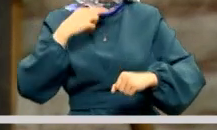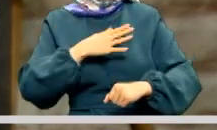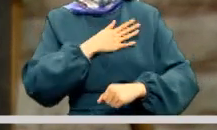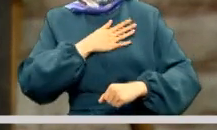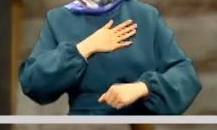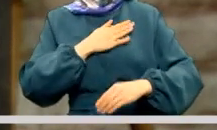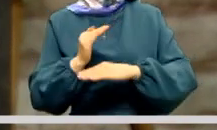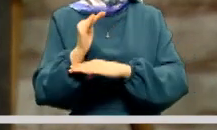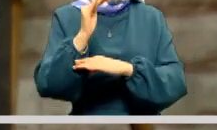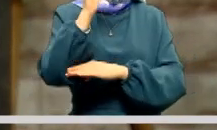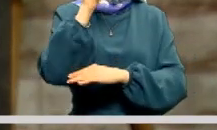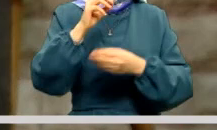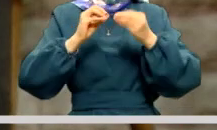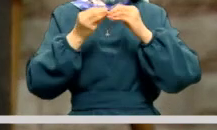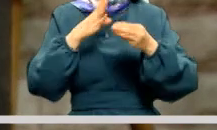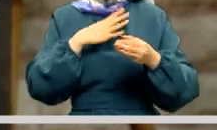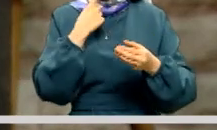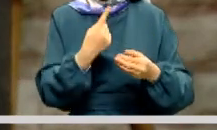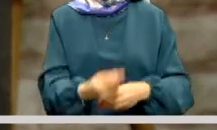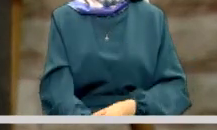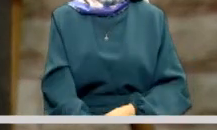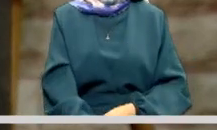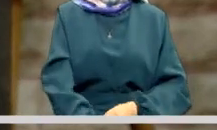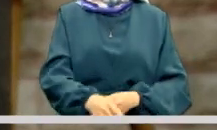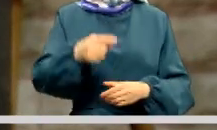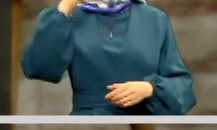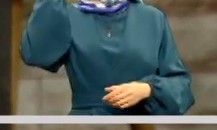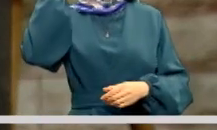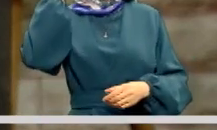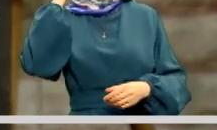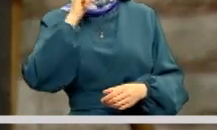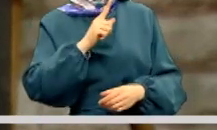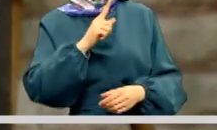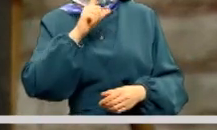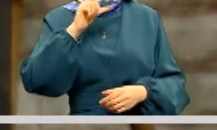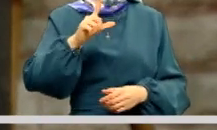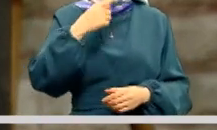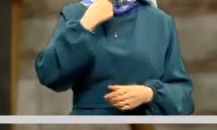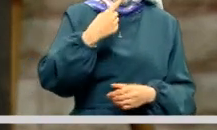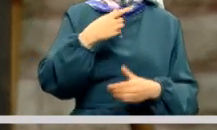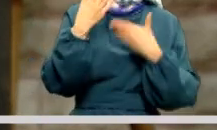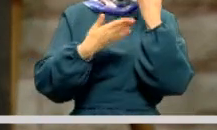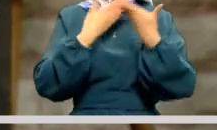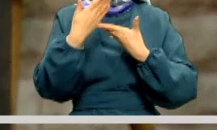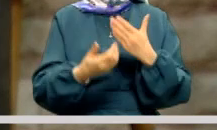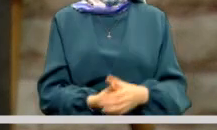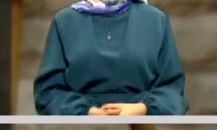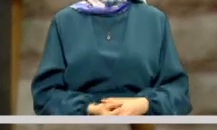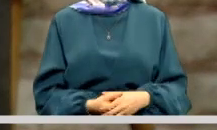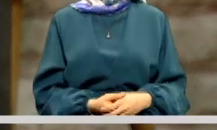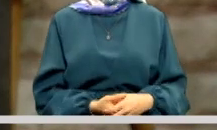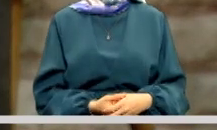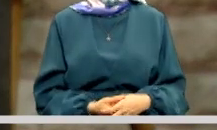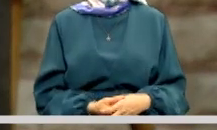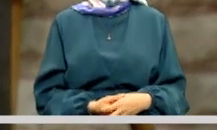yaşantımızla ilgili bir sıkıntımız var demektir ve bunu gözden geçirmemiz söylememiz lazım yani böyle bir